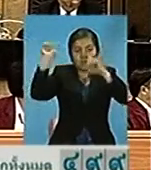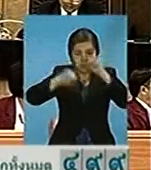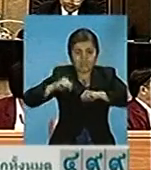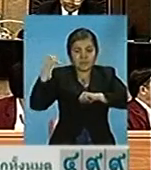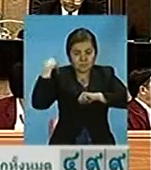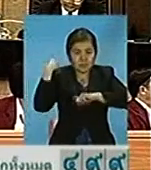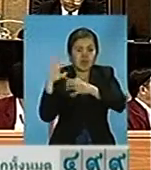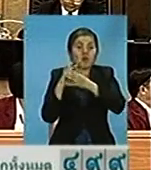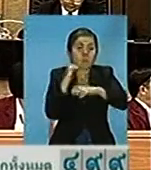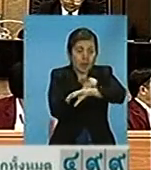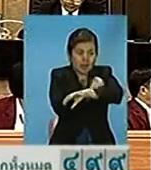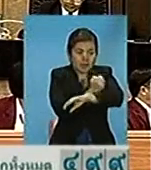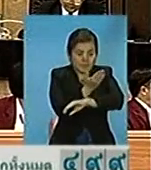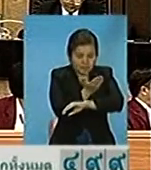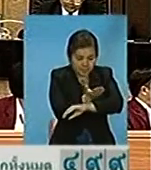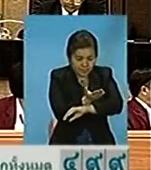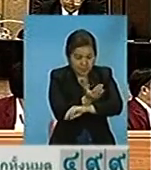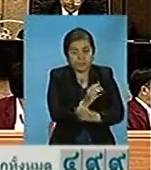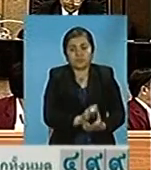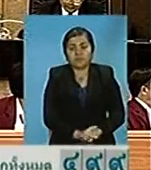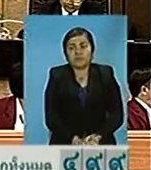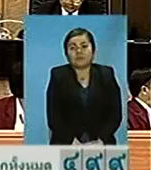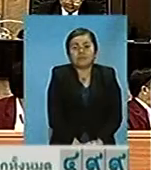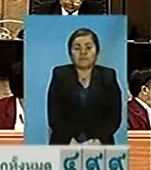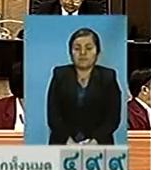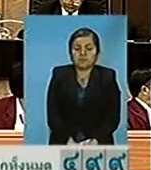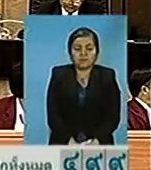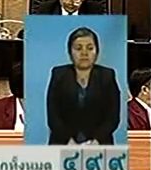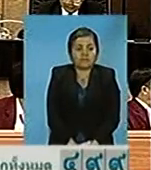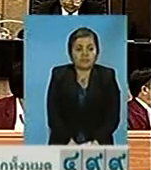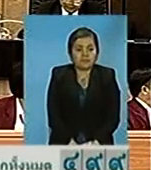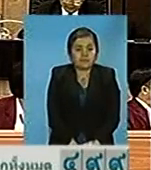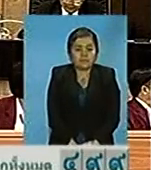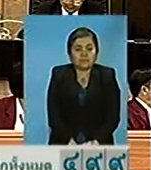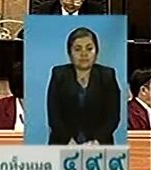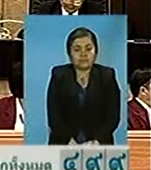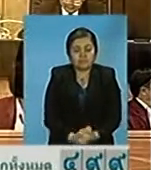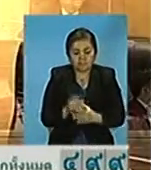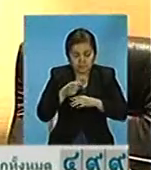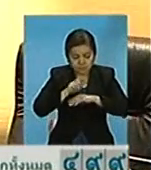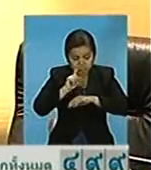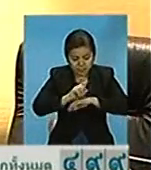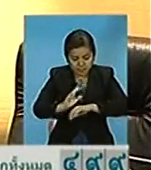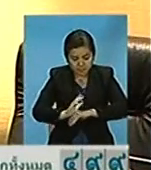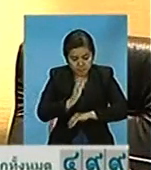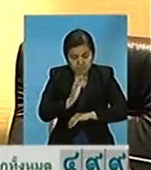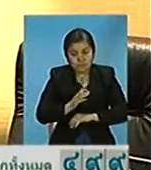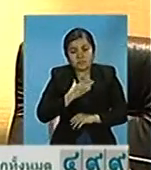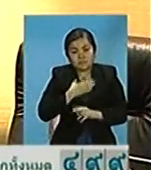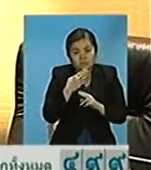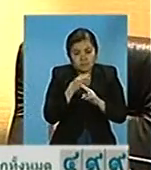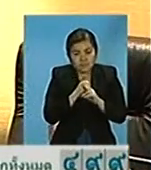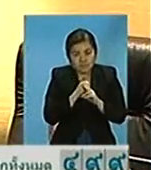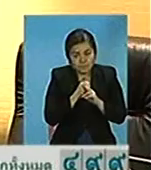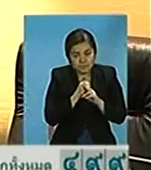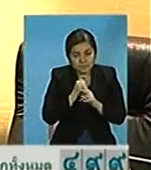อ ท่านประธานที่เคารพกับผมสุภชัยโพสุใน